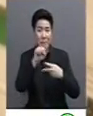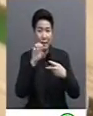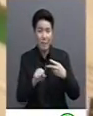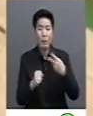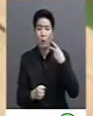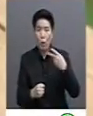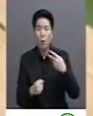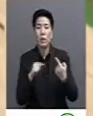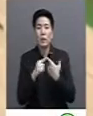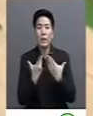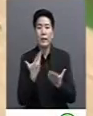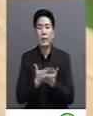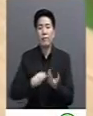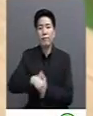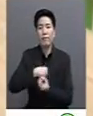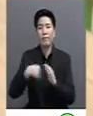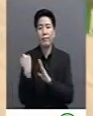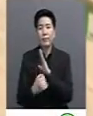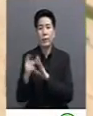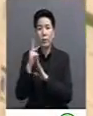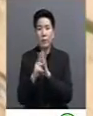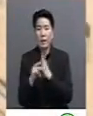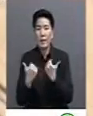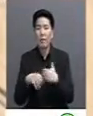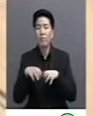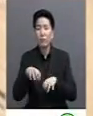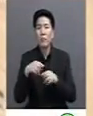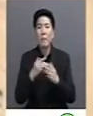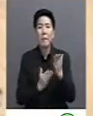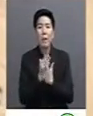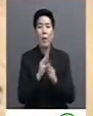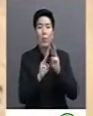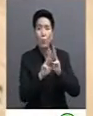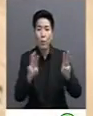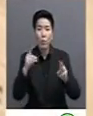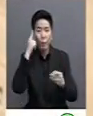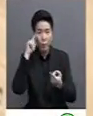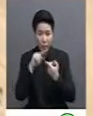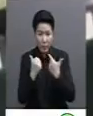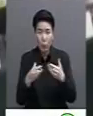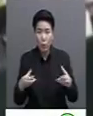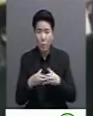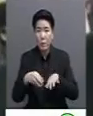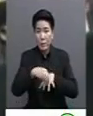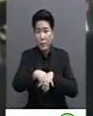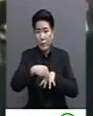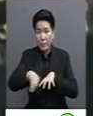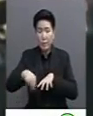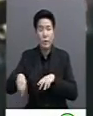จ้งข้อหาร่วมกันฟอกเงินและจัดให้มีการเล่นพนันออนไลน์หลังจากสืบทราบฮะว่าเครือข่ายนี้เป็นเครือข่